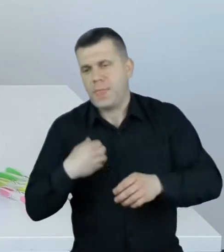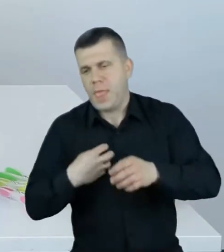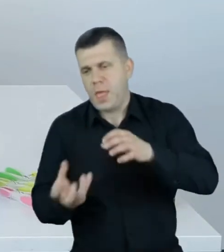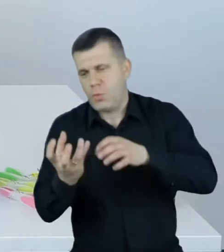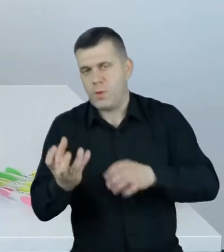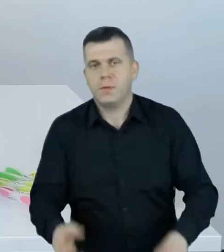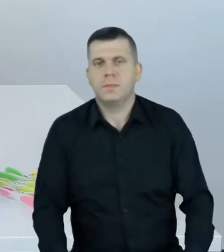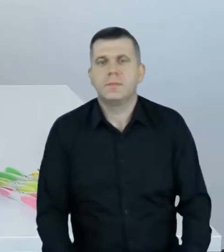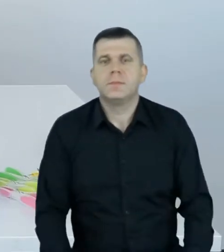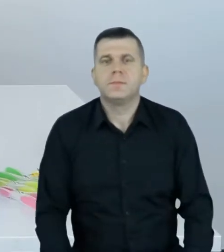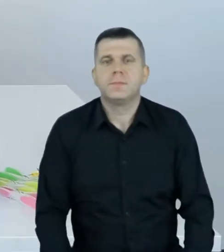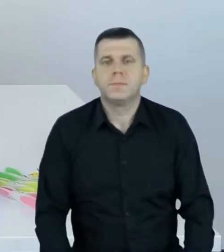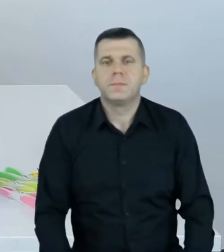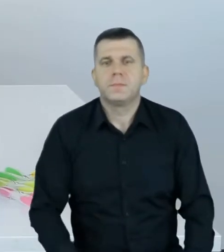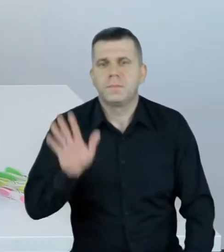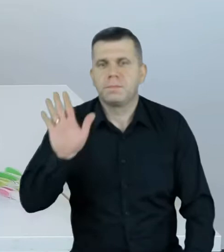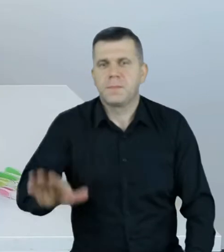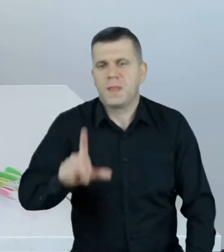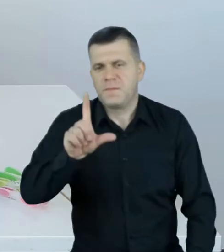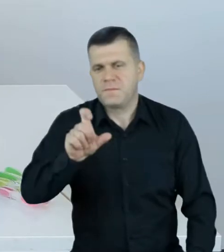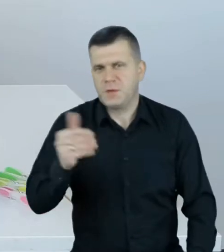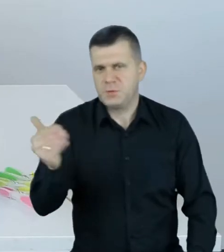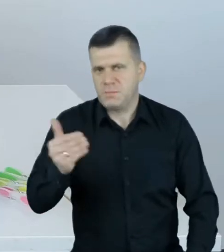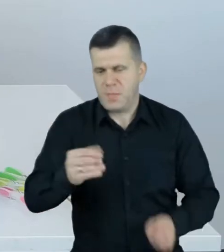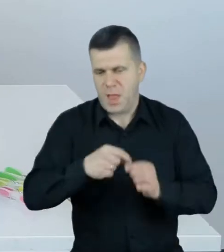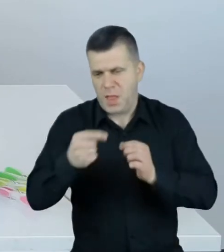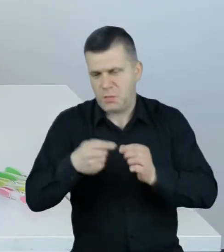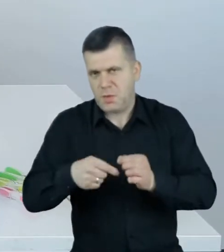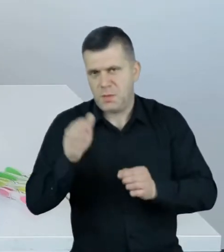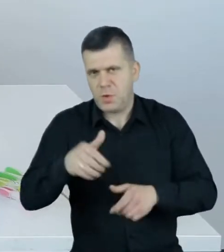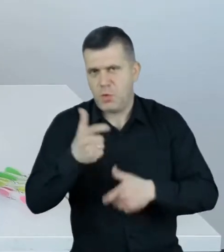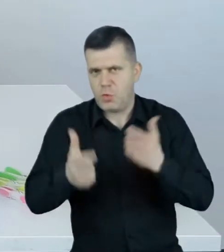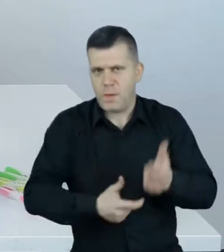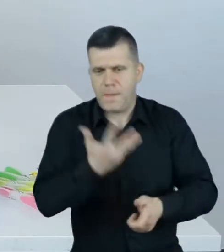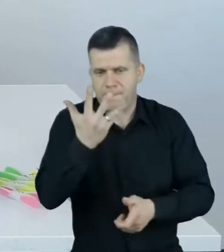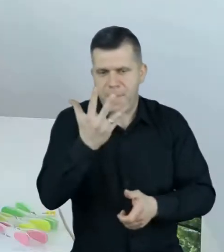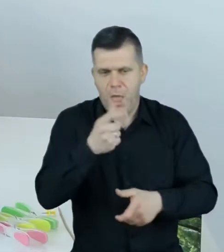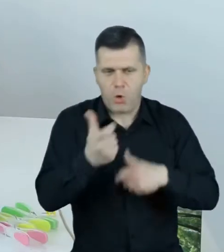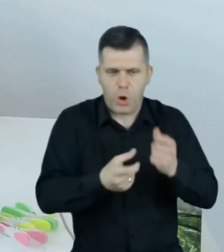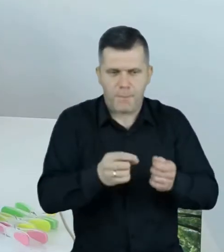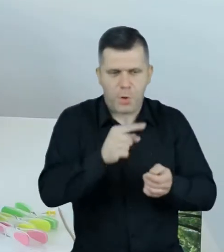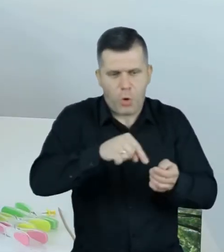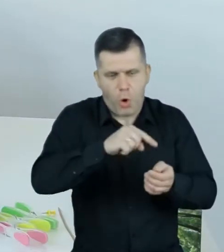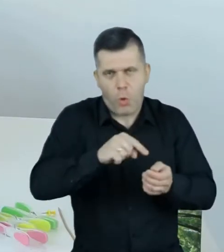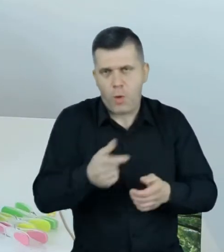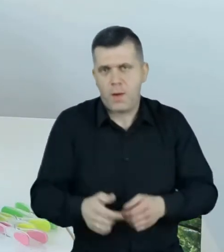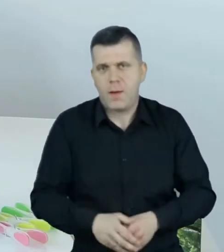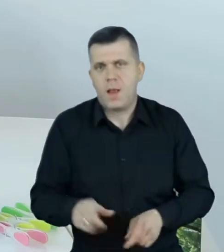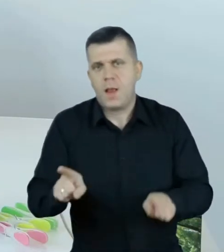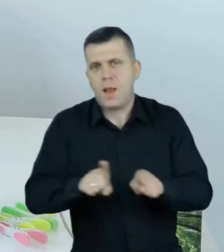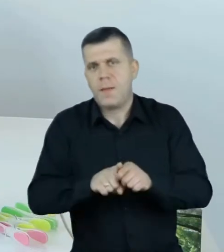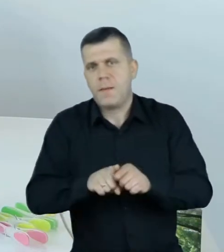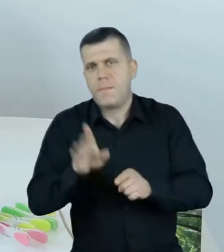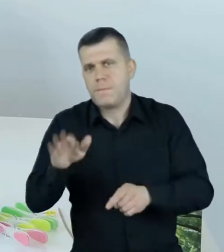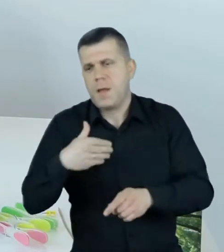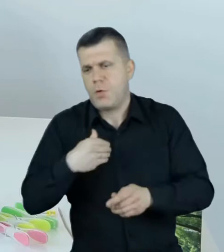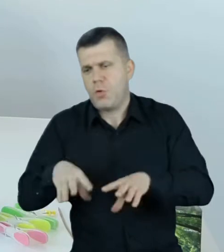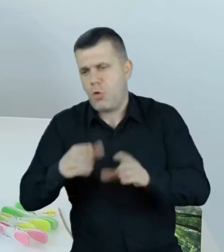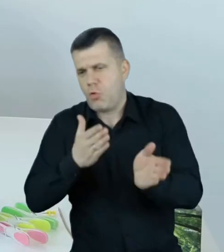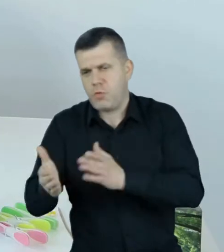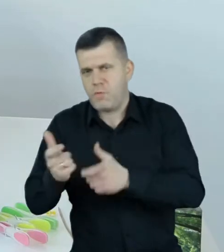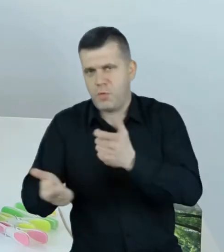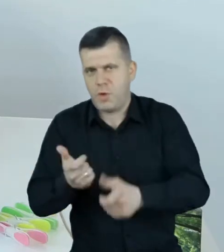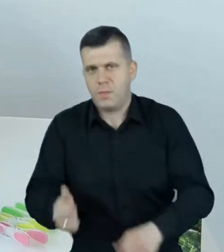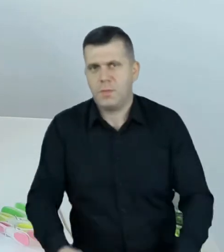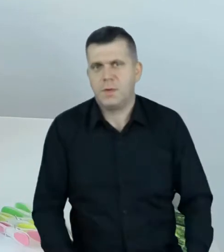jest biały ma 200 metrów z niego możemy wykonać już 5 kuleczek Możemy też użyć takie które mamy